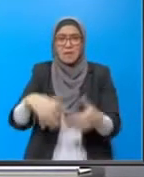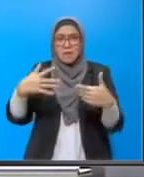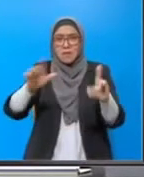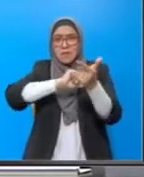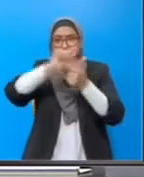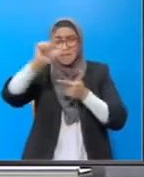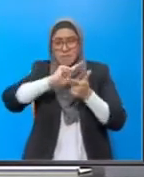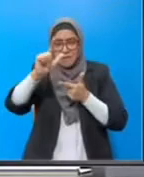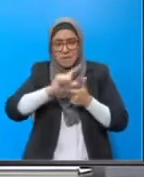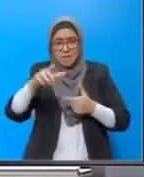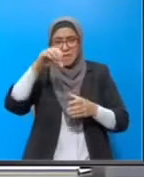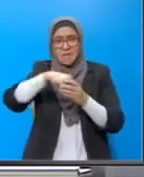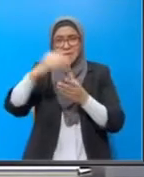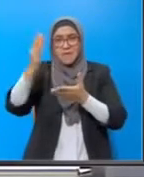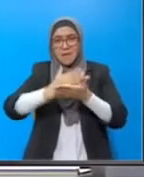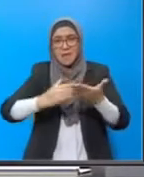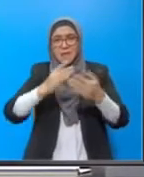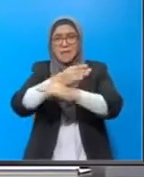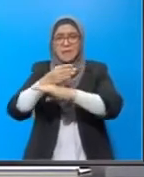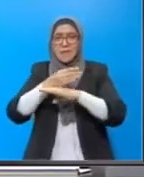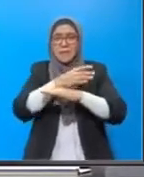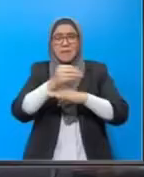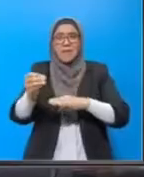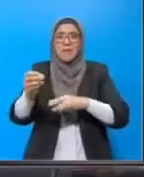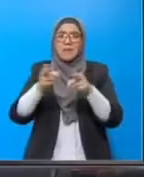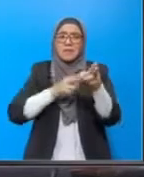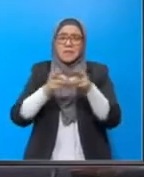peternakan dan perusahaan daging itu masih slm Kristiani